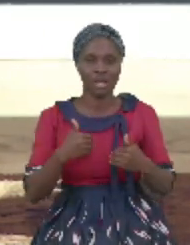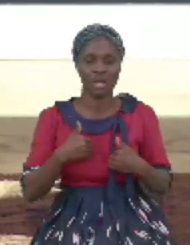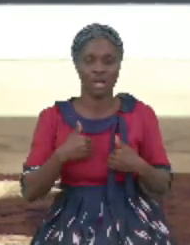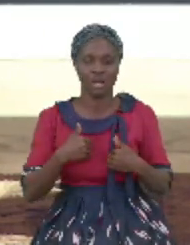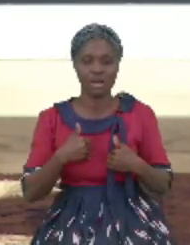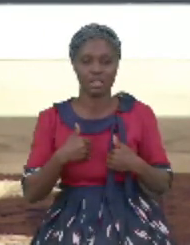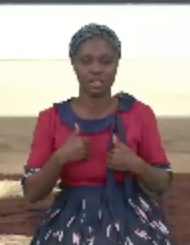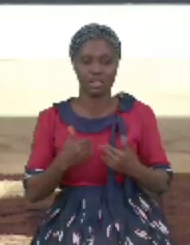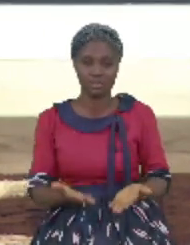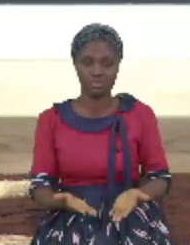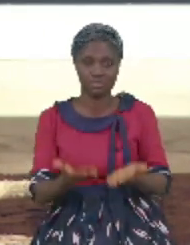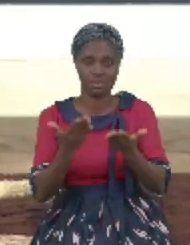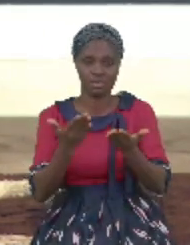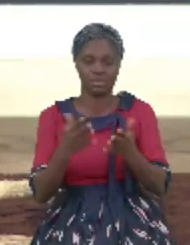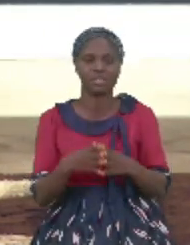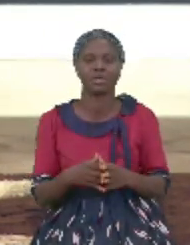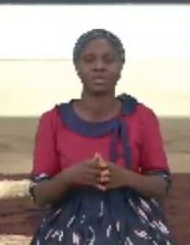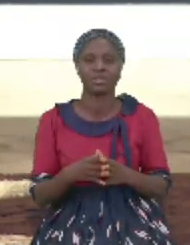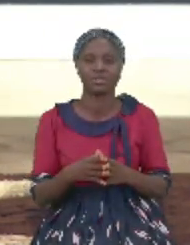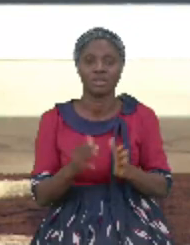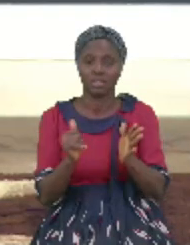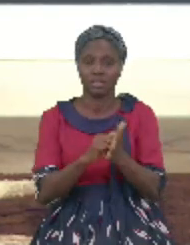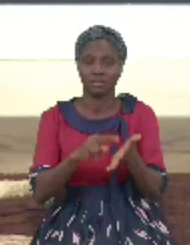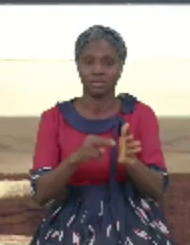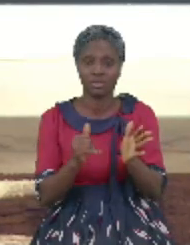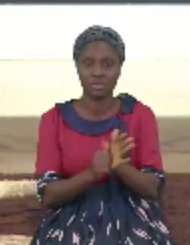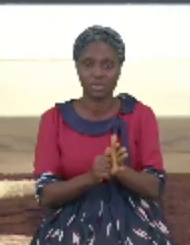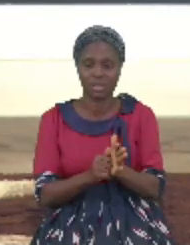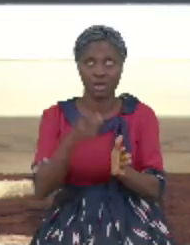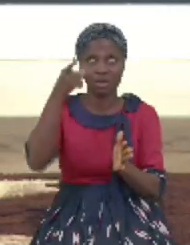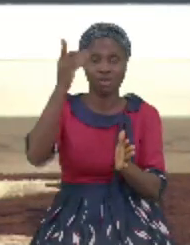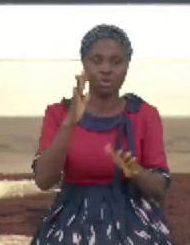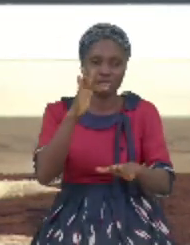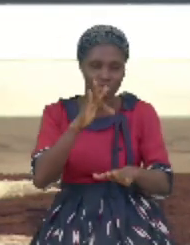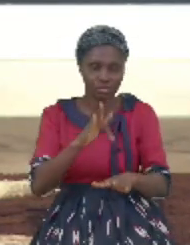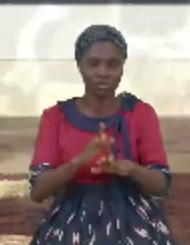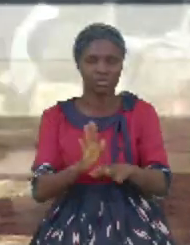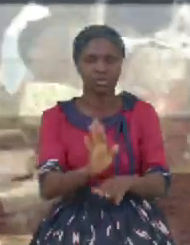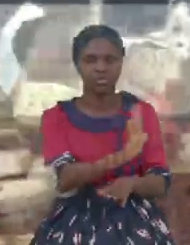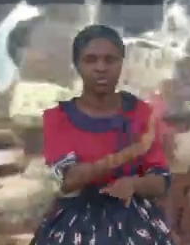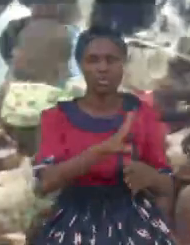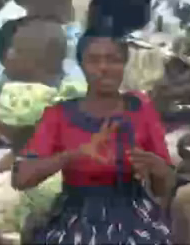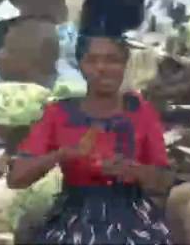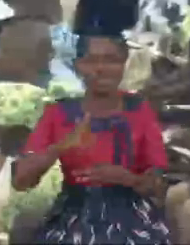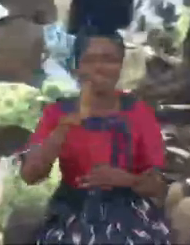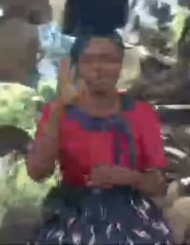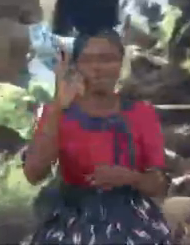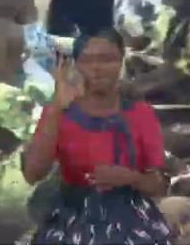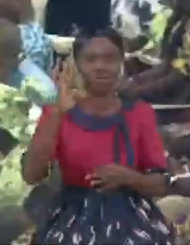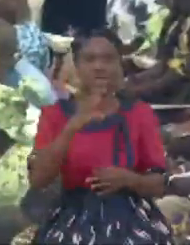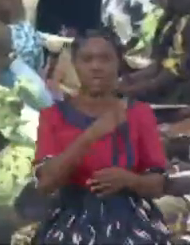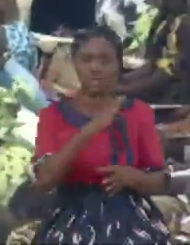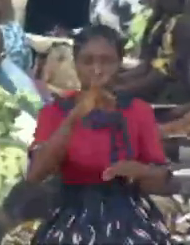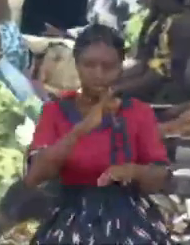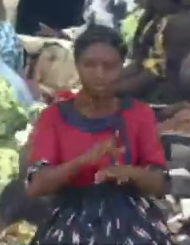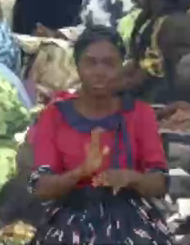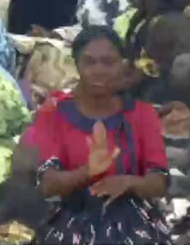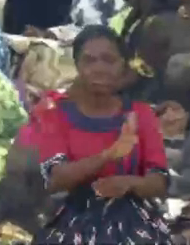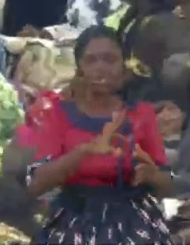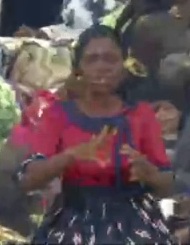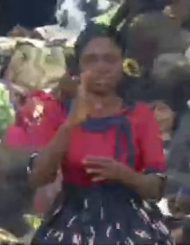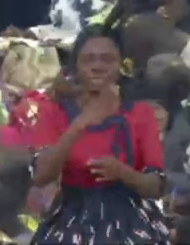réveilla l'esprit. Ceux dont Dieu réveilla l'esprit, c'est-à-dire que Dieu touche leur esprit,